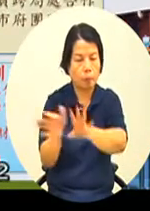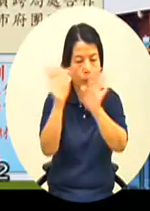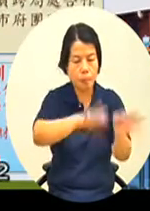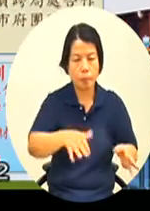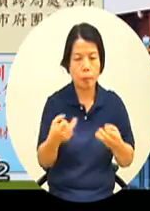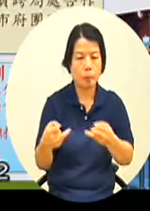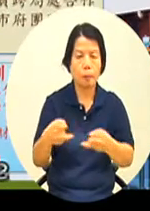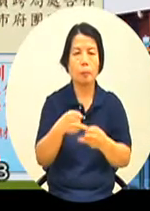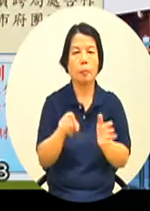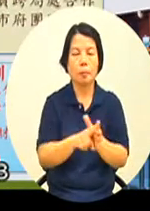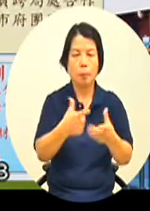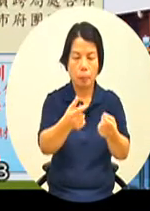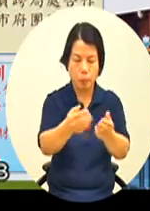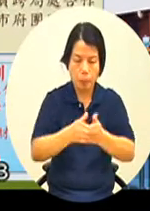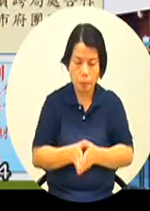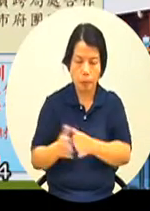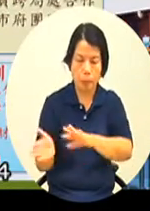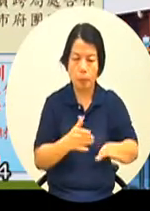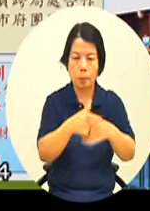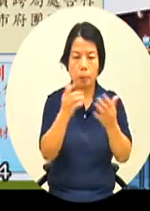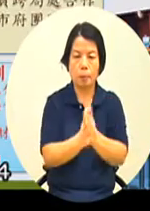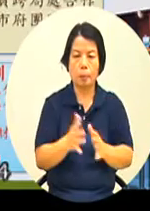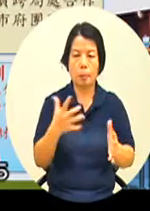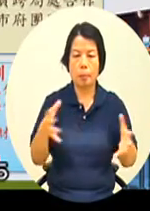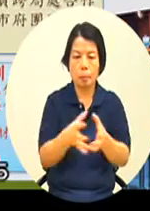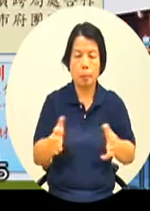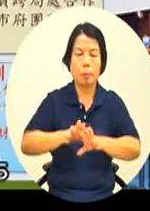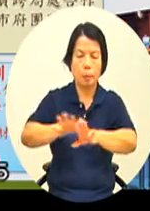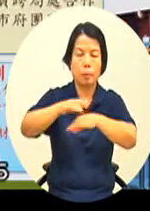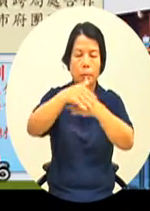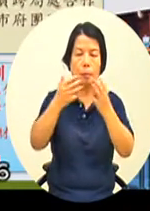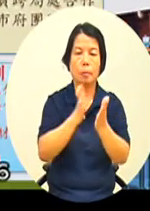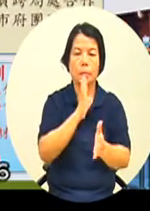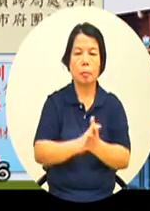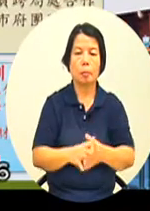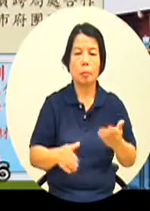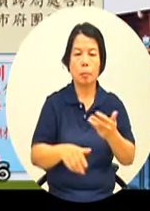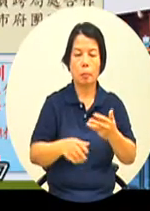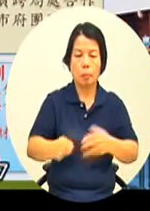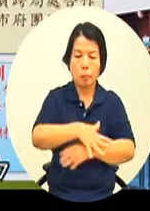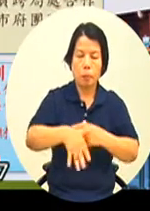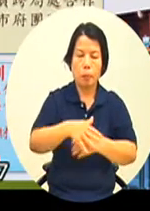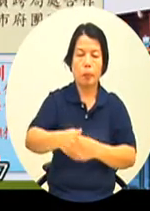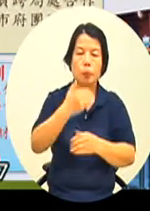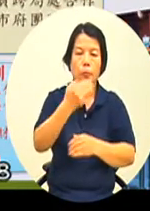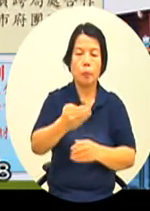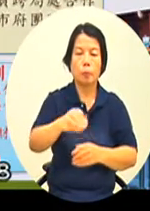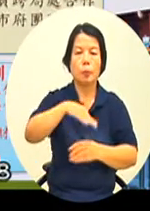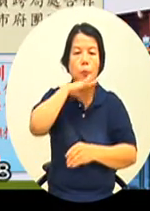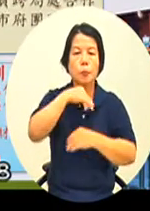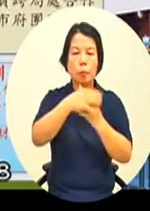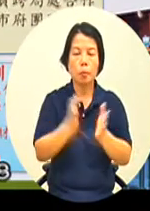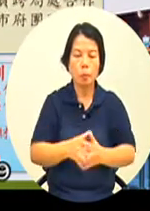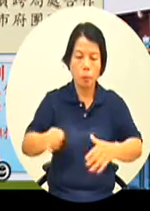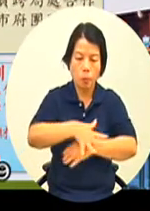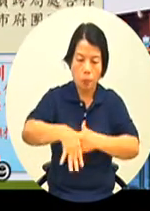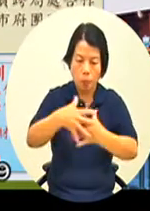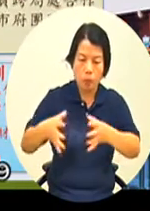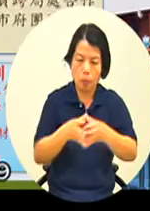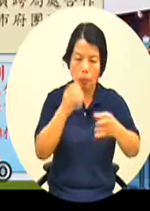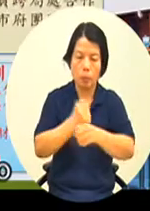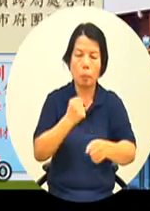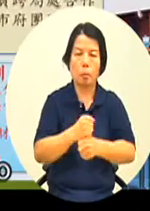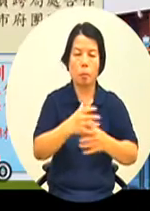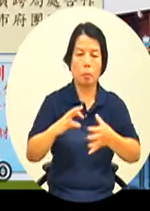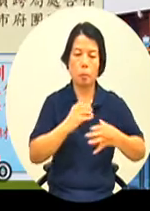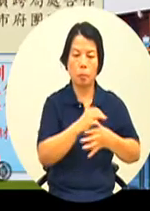管 co-working 共识向前行。以加强本土兼任第9职等主管人员跨局处合作能力以及横向